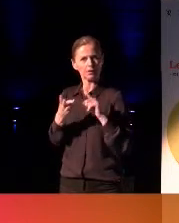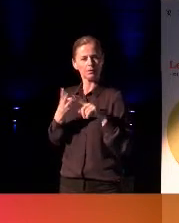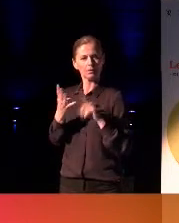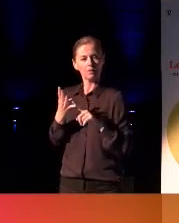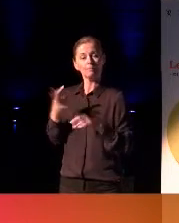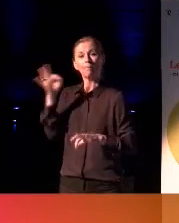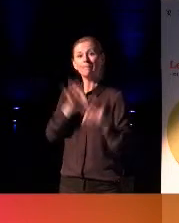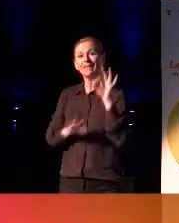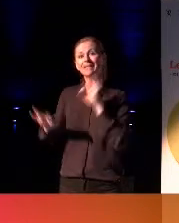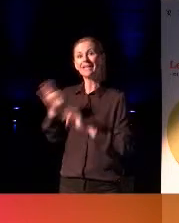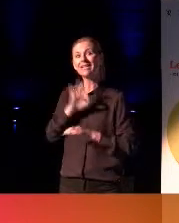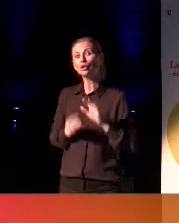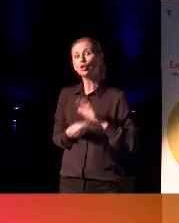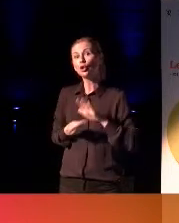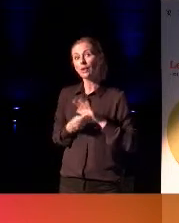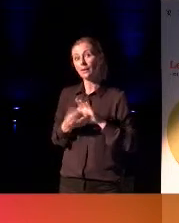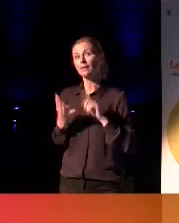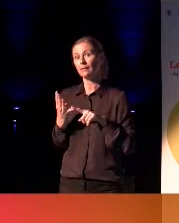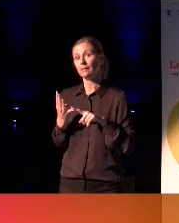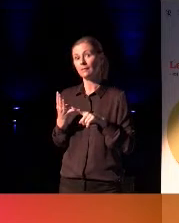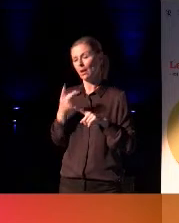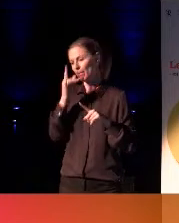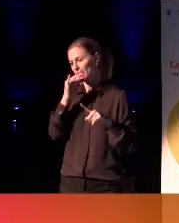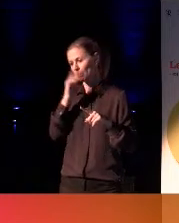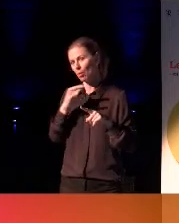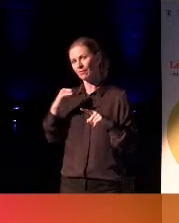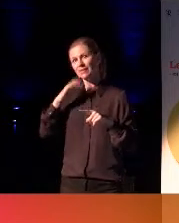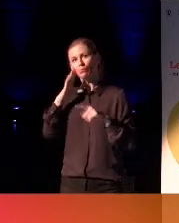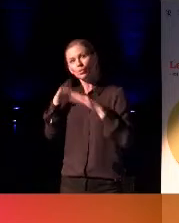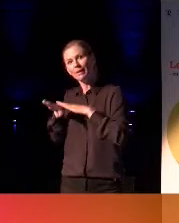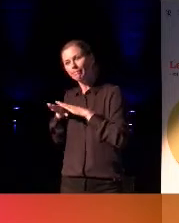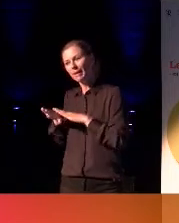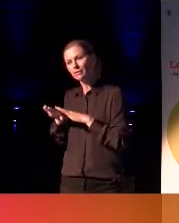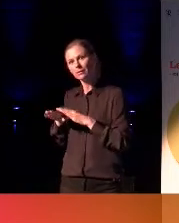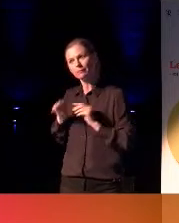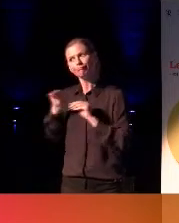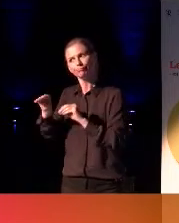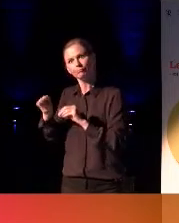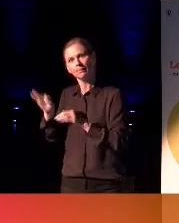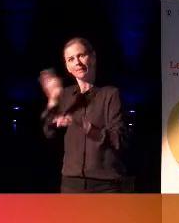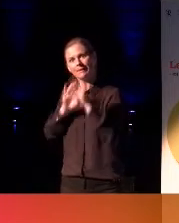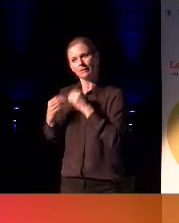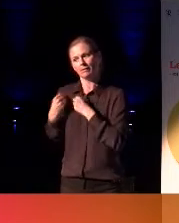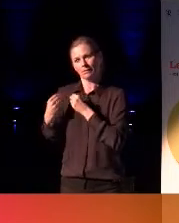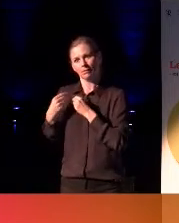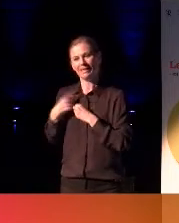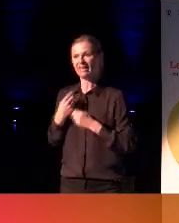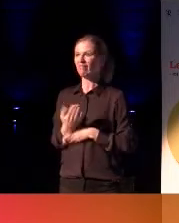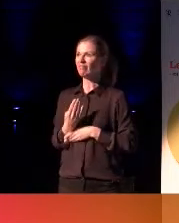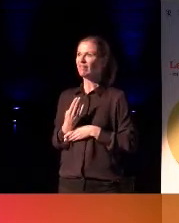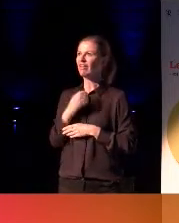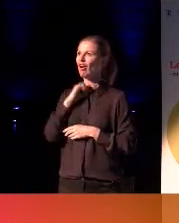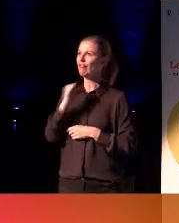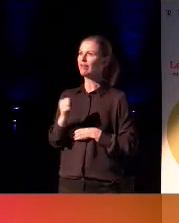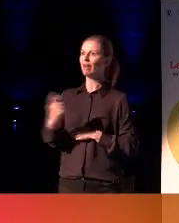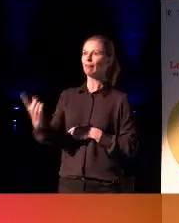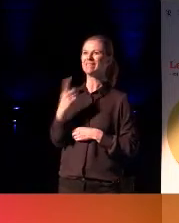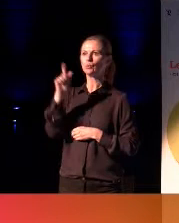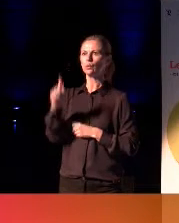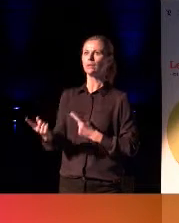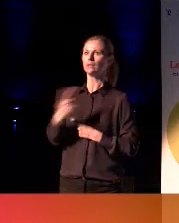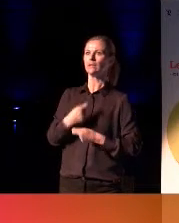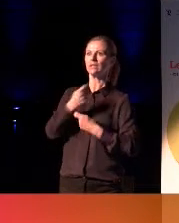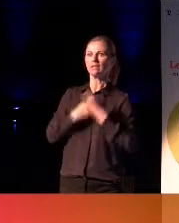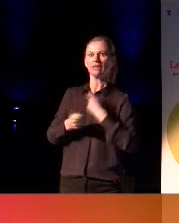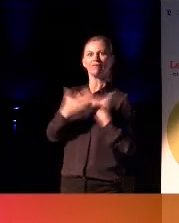Det medisineringsstøtte, som sørger for at de som bor hjemme tar medisinen sin når de skal, uten å måtte sitte og vente og være avhengig av at det kommer noen inn døra